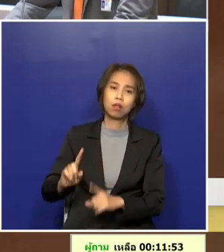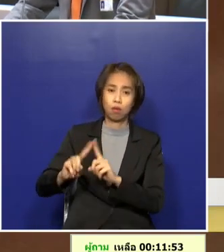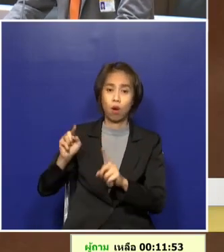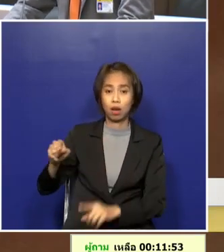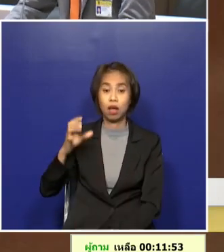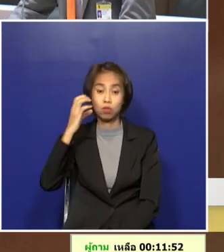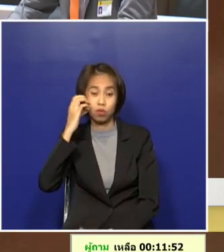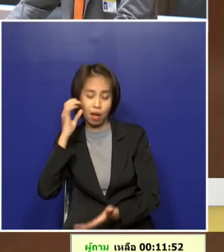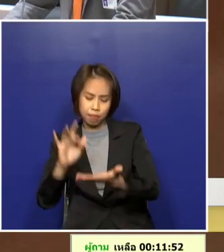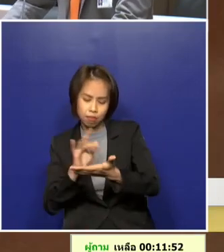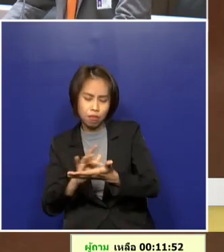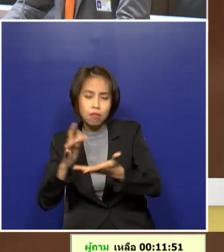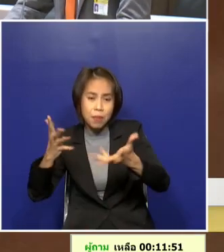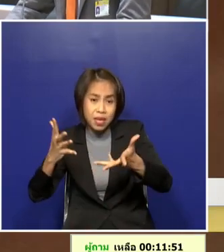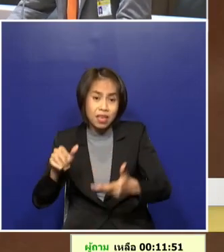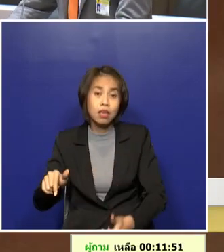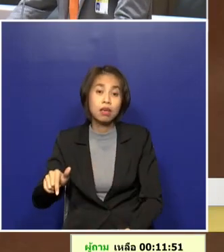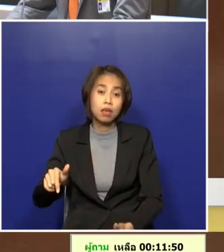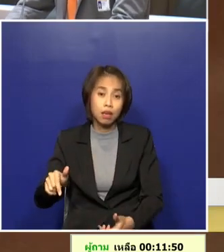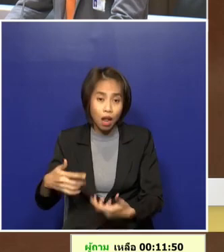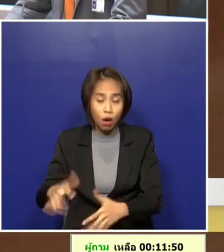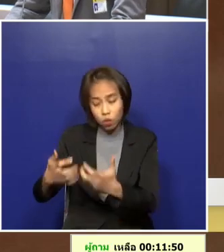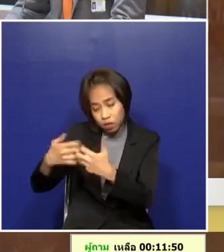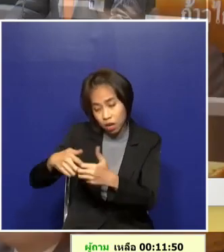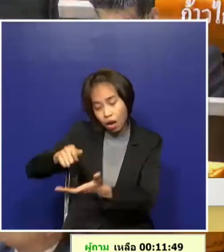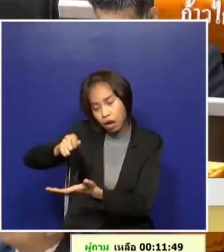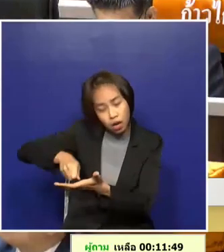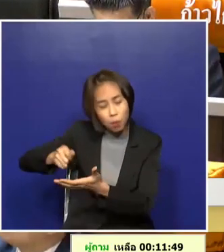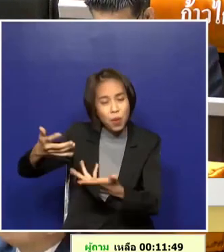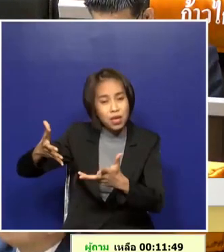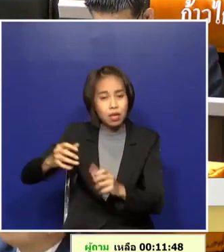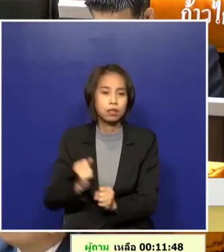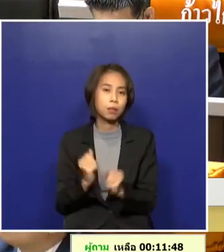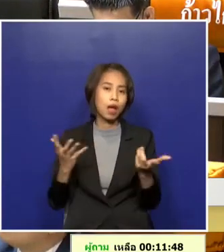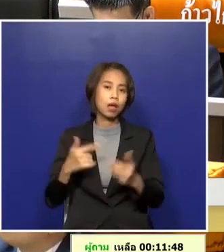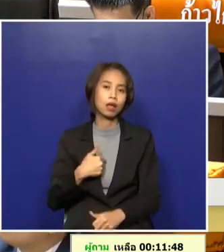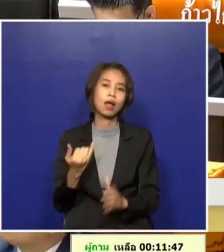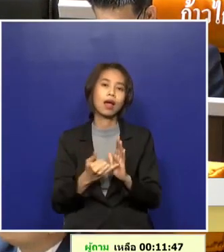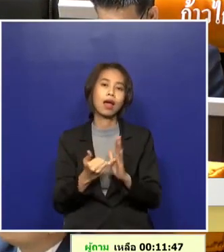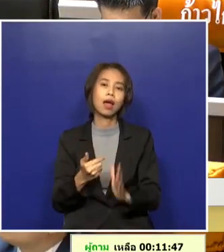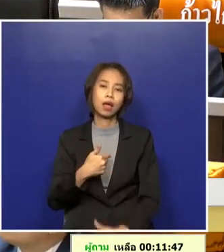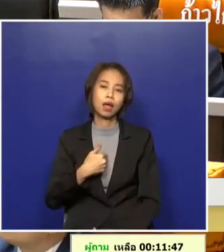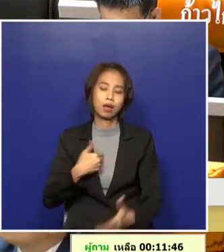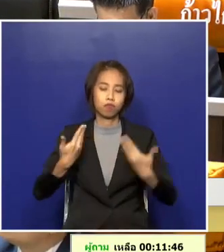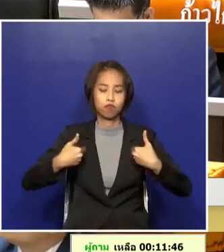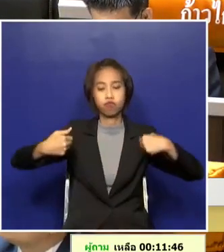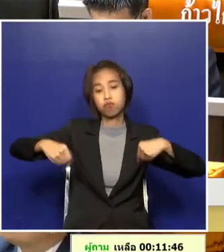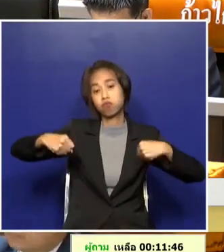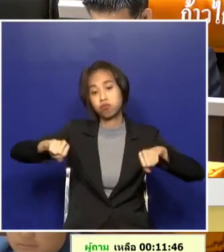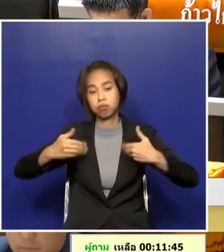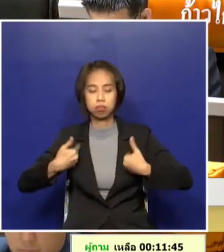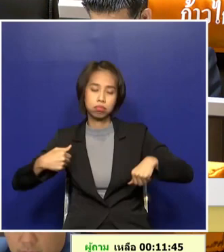ะไปใช้แอปเป๋าตังค์ได้ไงไม่ต้องพูดถึงนะครับเอาความคิดง่ายๆเนี่ยผมไปนั่งวินมอไซค์